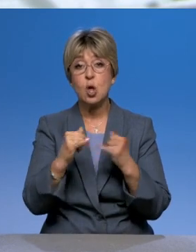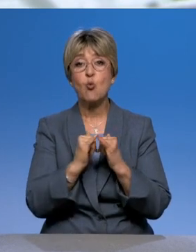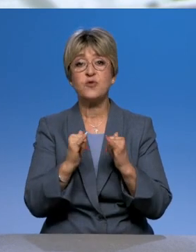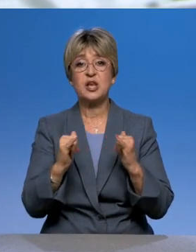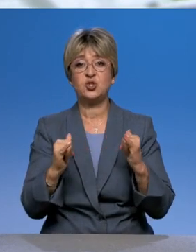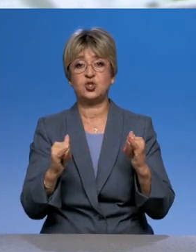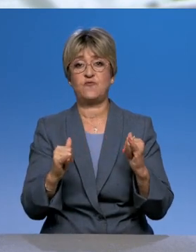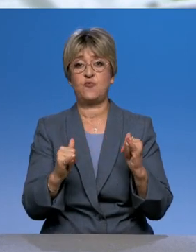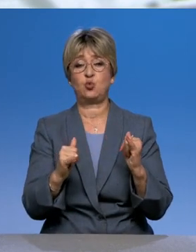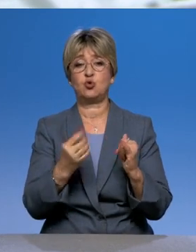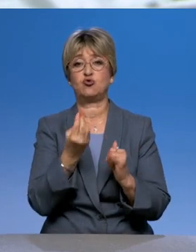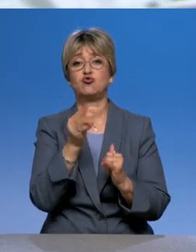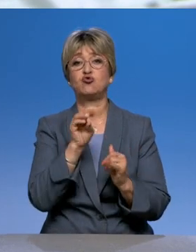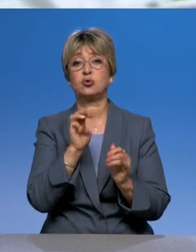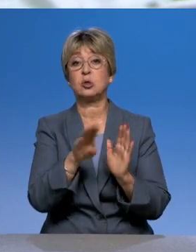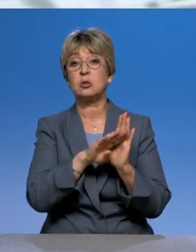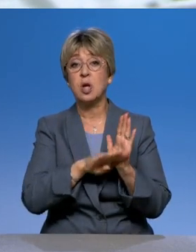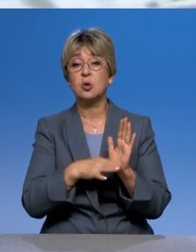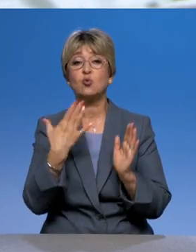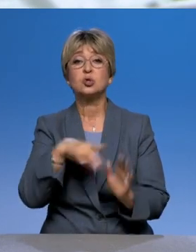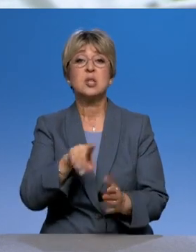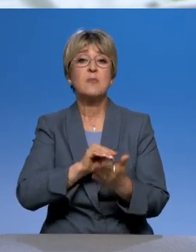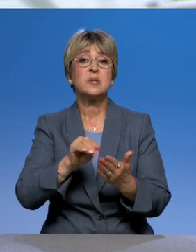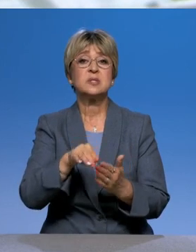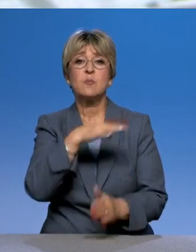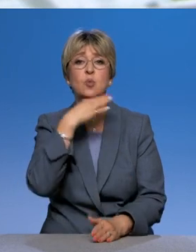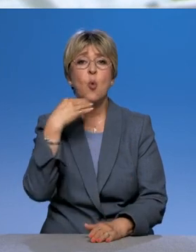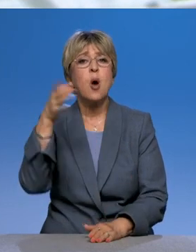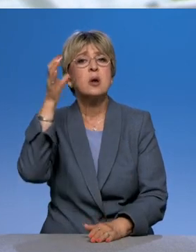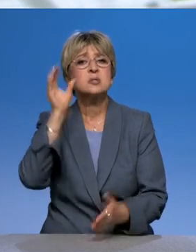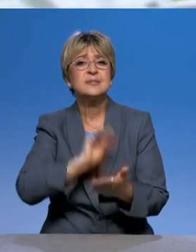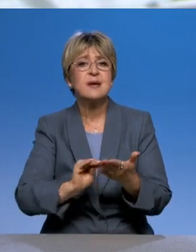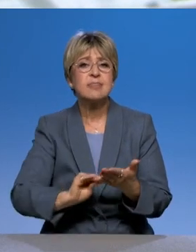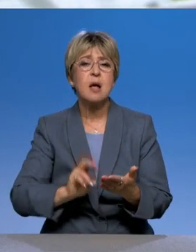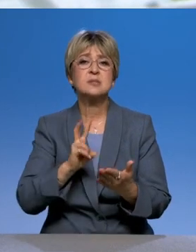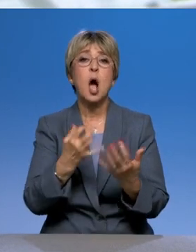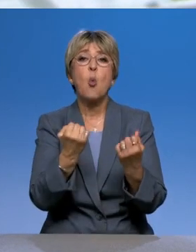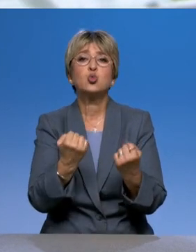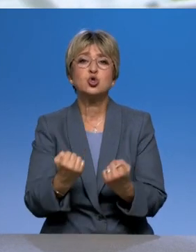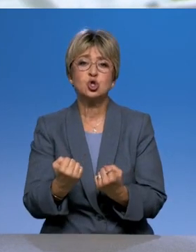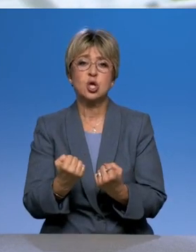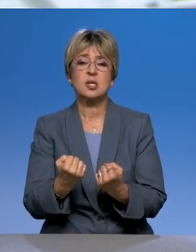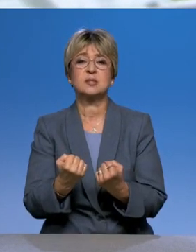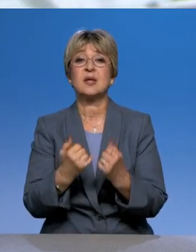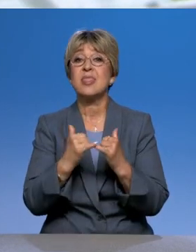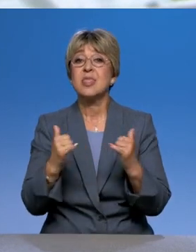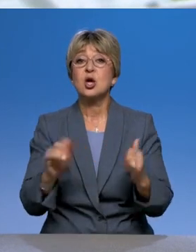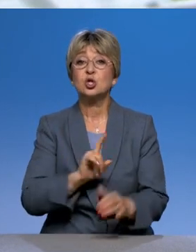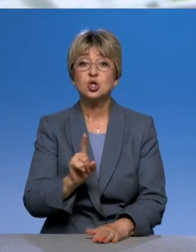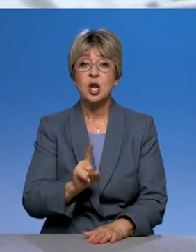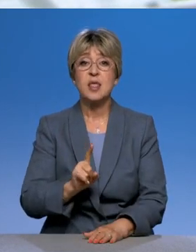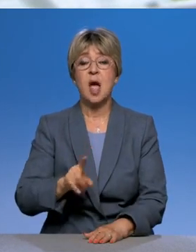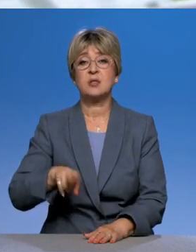этим борются. Уже про это написано сотни диссертаций. Как удержать не расширение